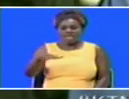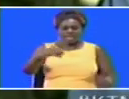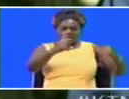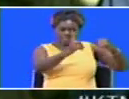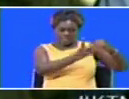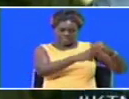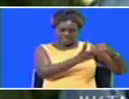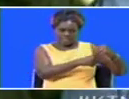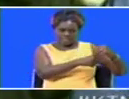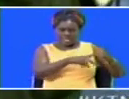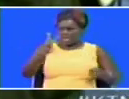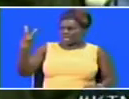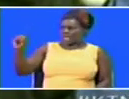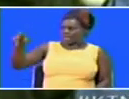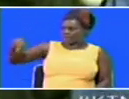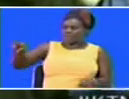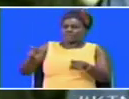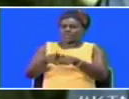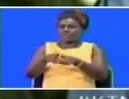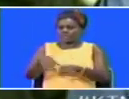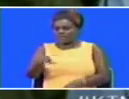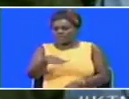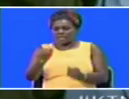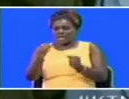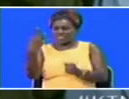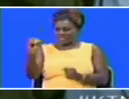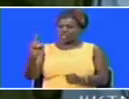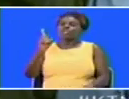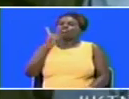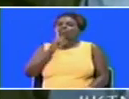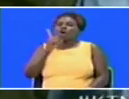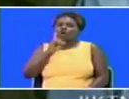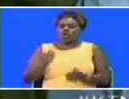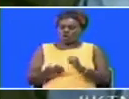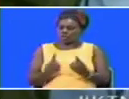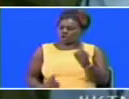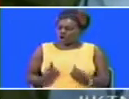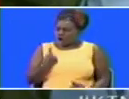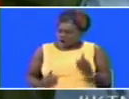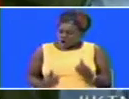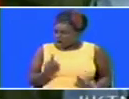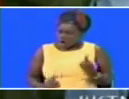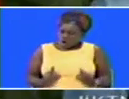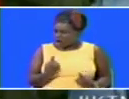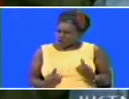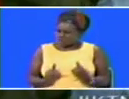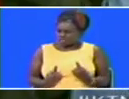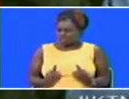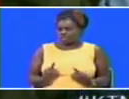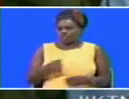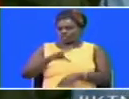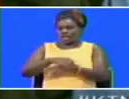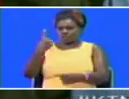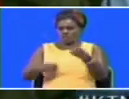Sita ya ubung alafu w 30 Kwa hivyo kesho kakuwa ni kinyang nyo kumbi hapa ili kuza kumata msh